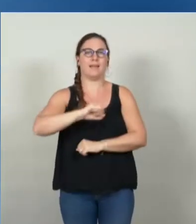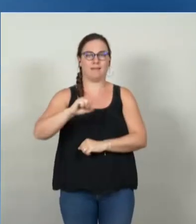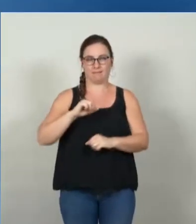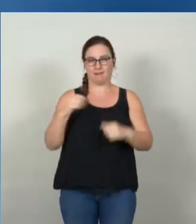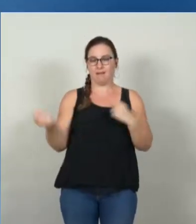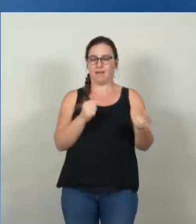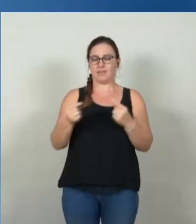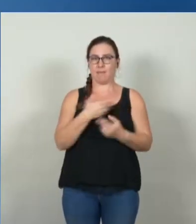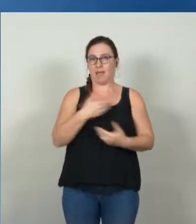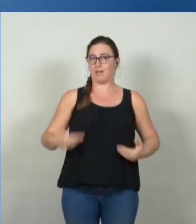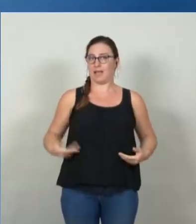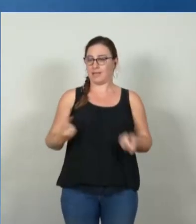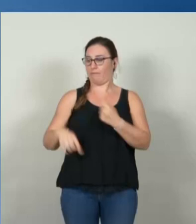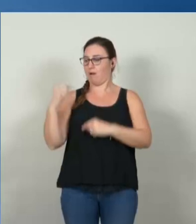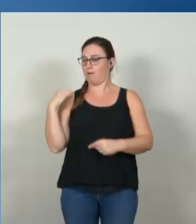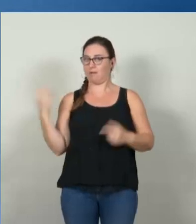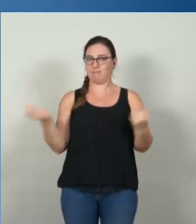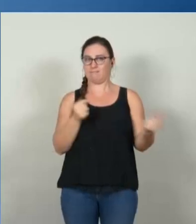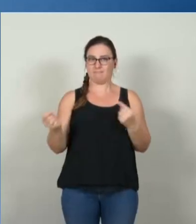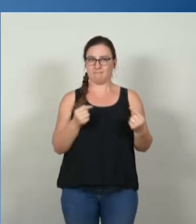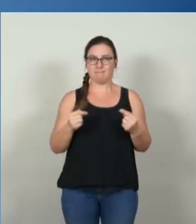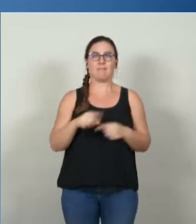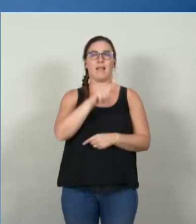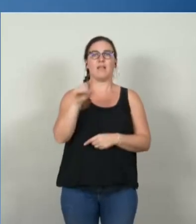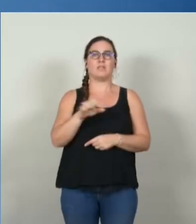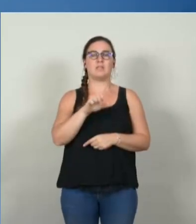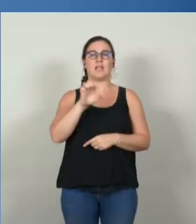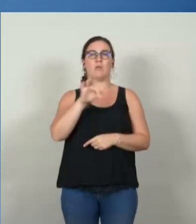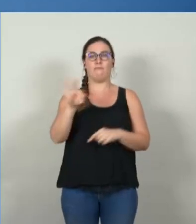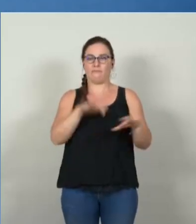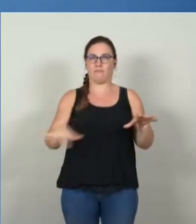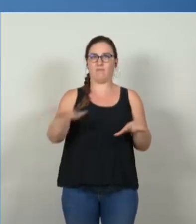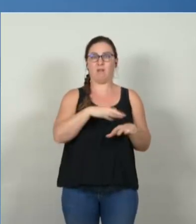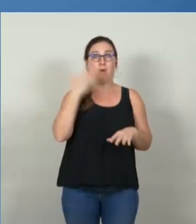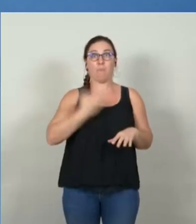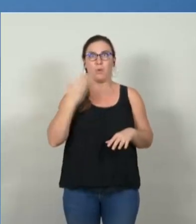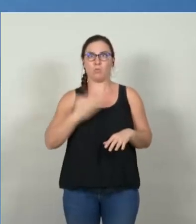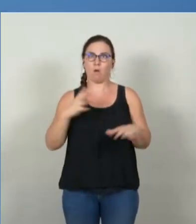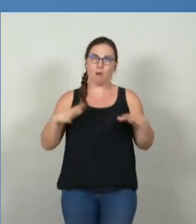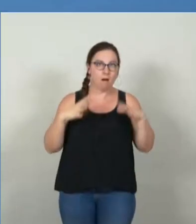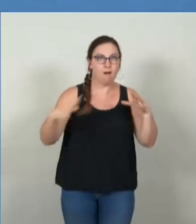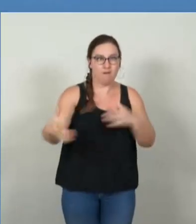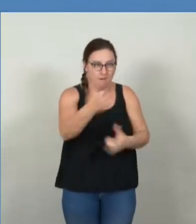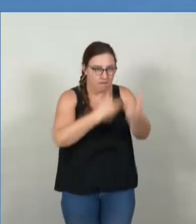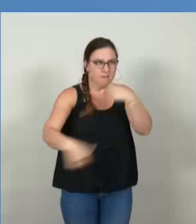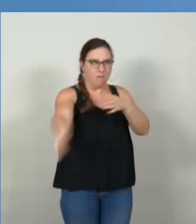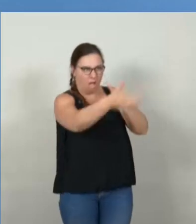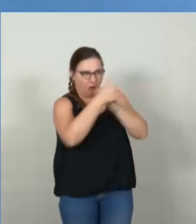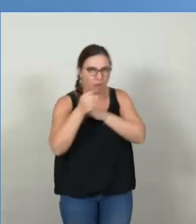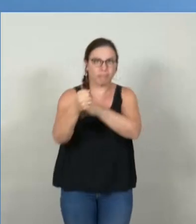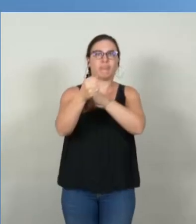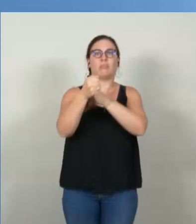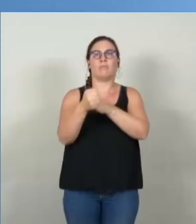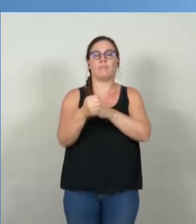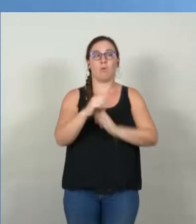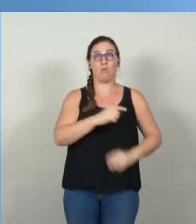qui a eu lieu au dernier conseil municipal notamment sur la zone affaiblissement où notre groupe vous indiquez le besoin d'embarquer le plus de monde possible seul on